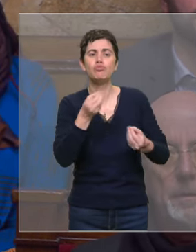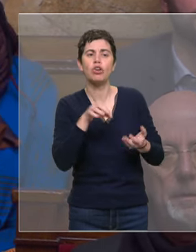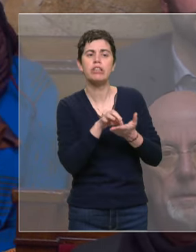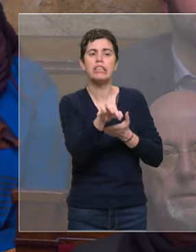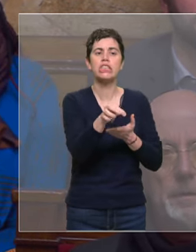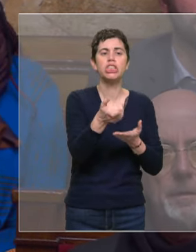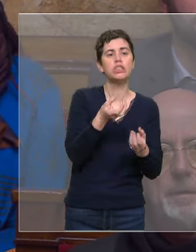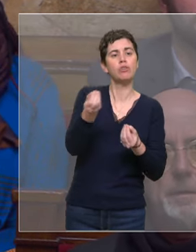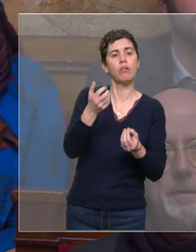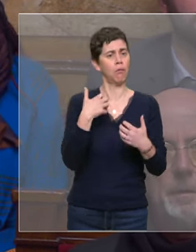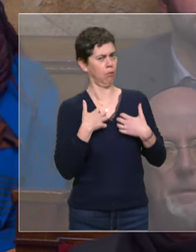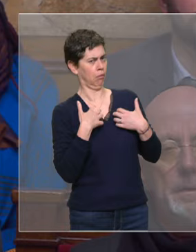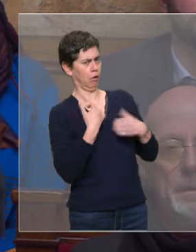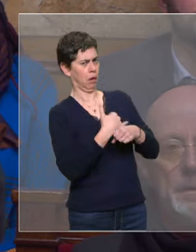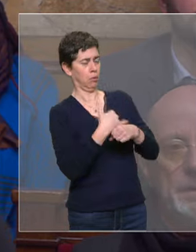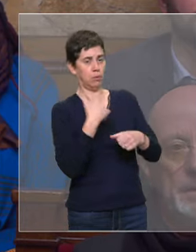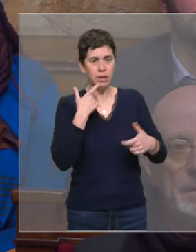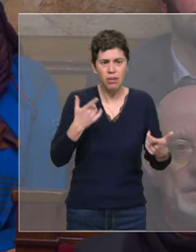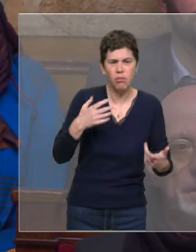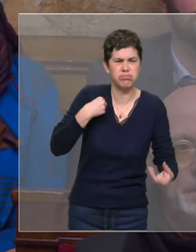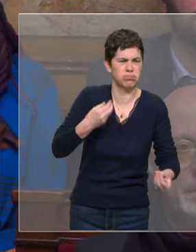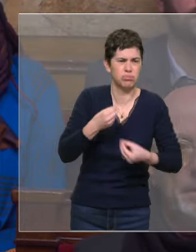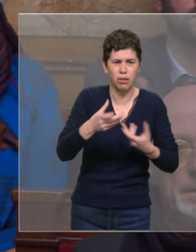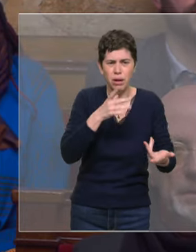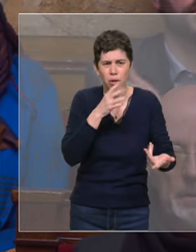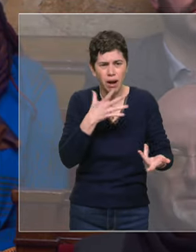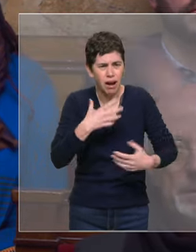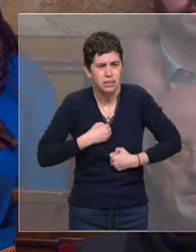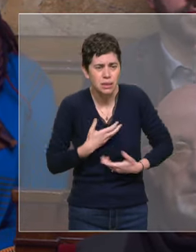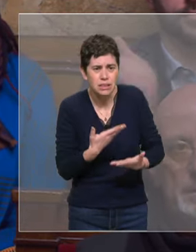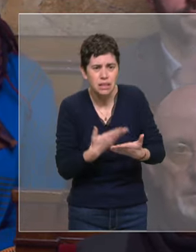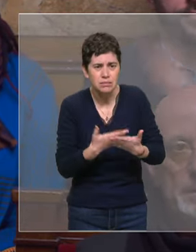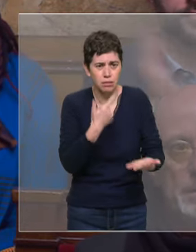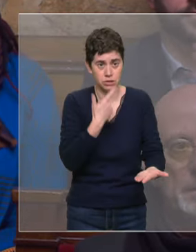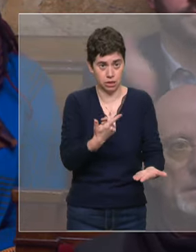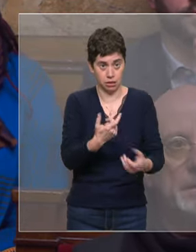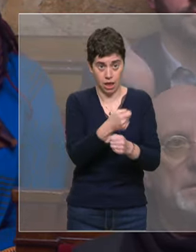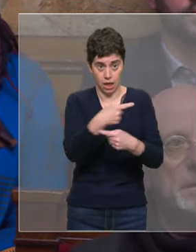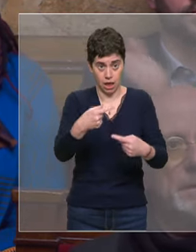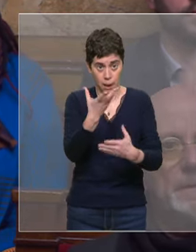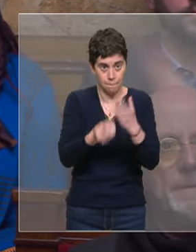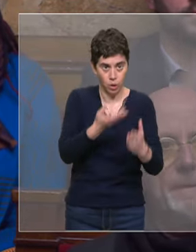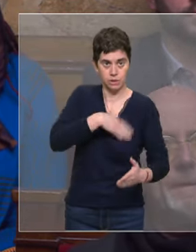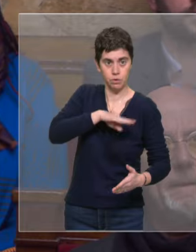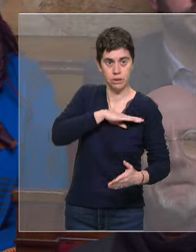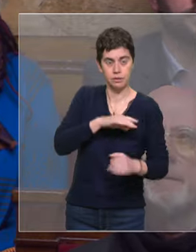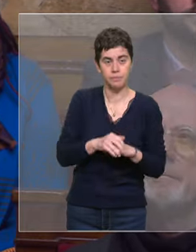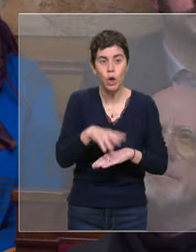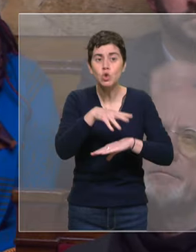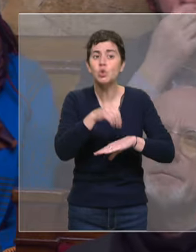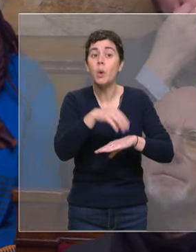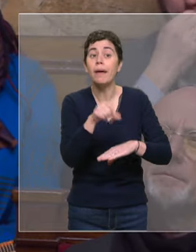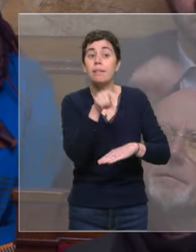stratégique ». Mais il n'est pas ambigu, il est léger, désinvolte, inconséquent, bref, irresponsable. Déjà en Suède, le